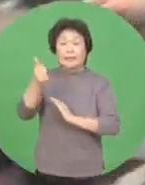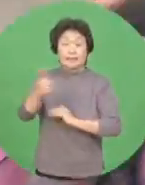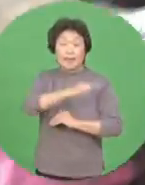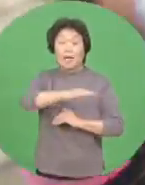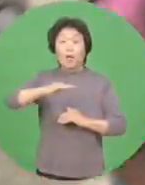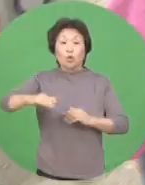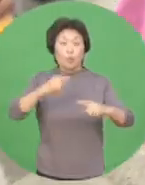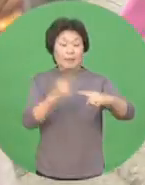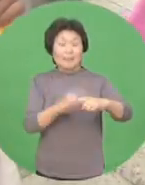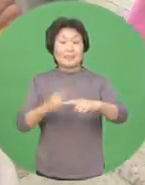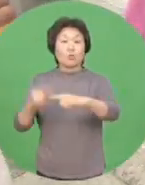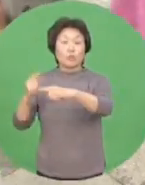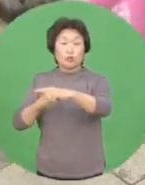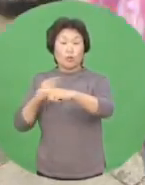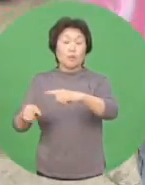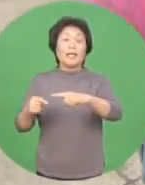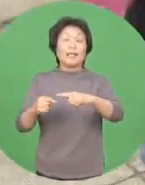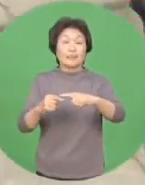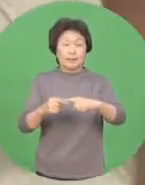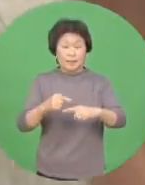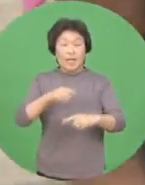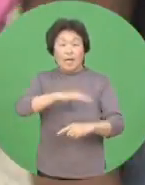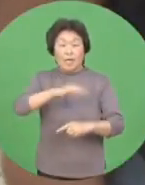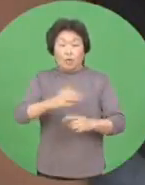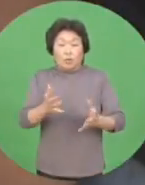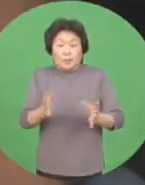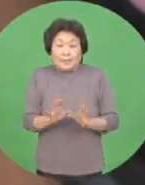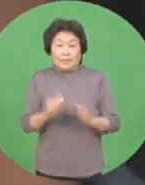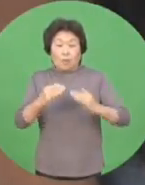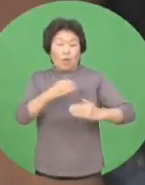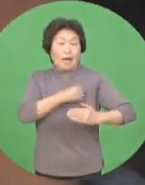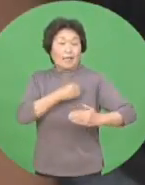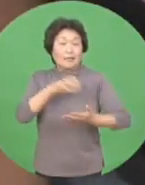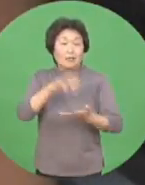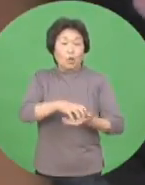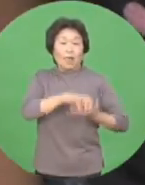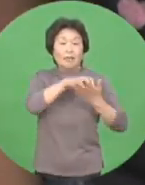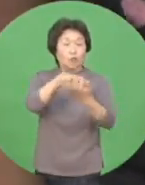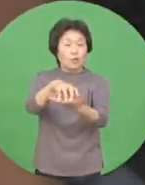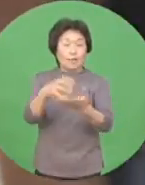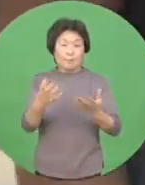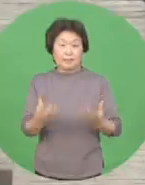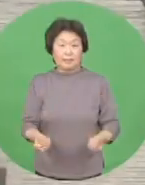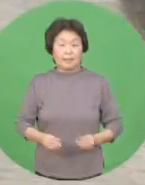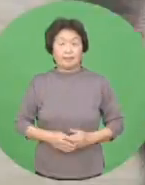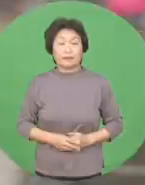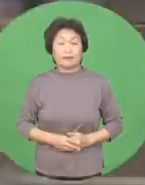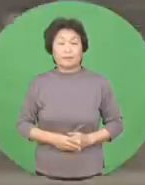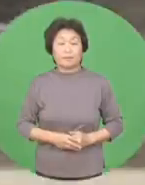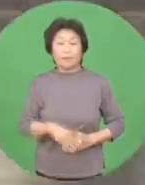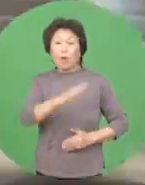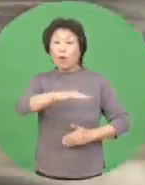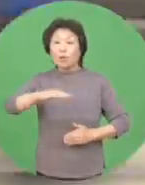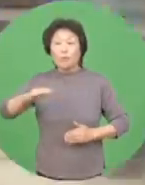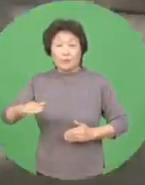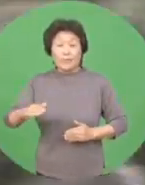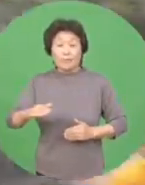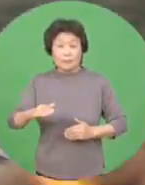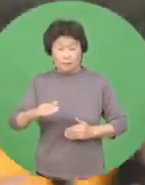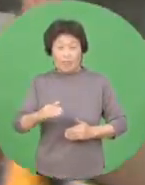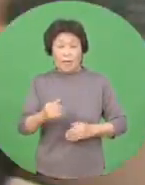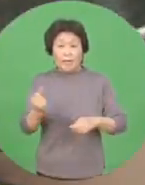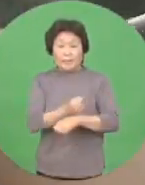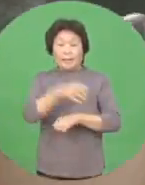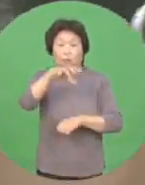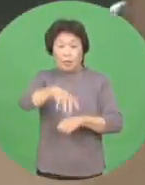たち一人一人に川武神子ども隊の隊員証が授与されました。子どもたちは遊覧船で